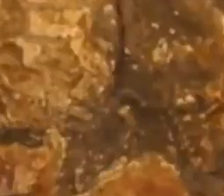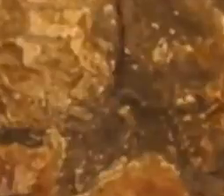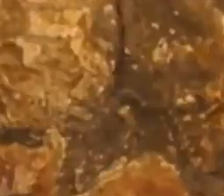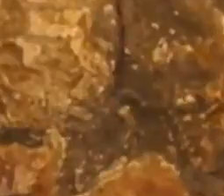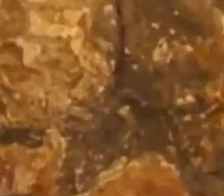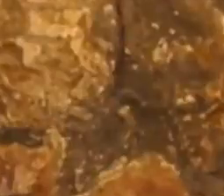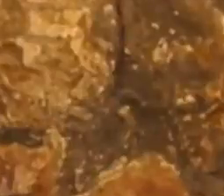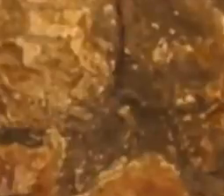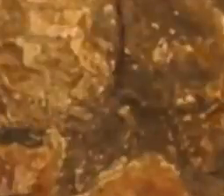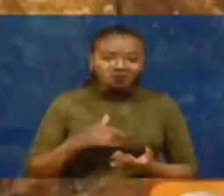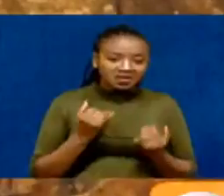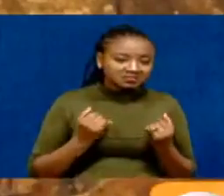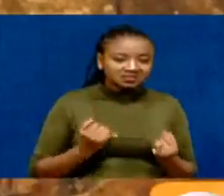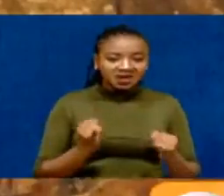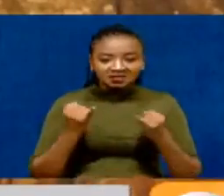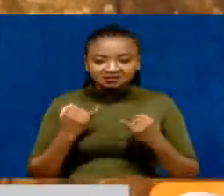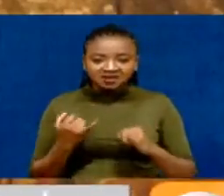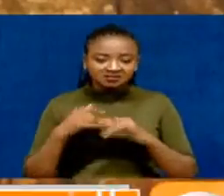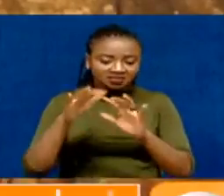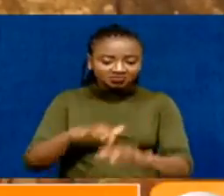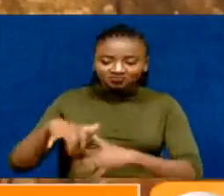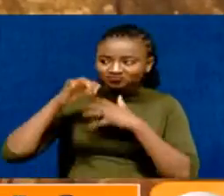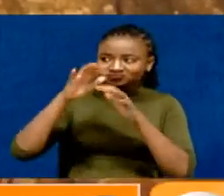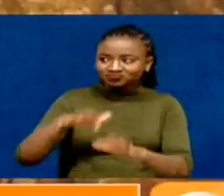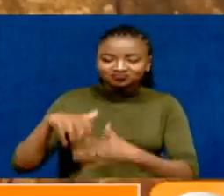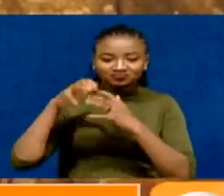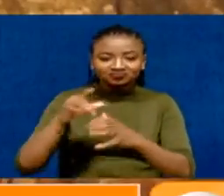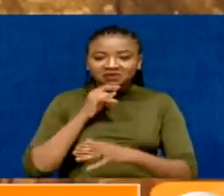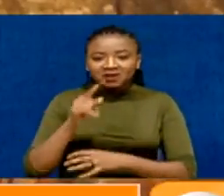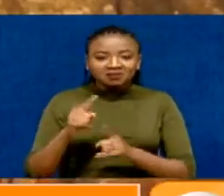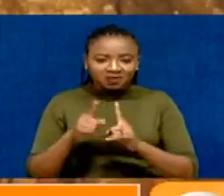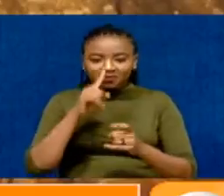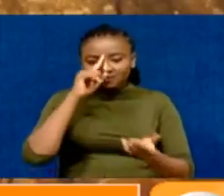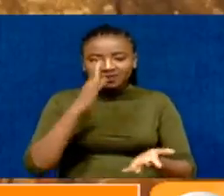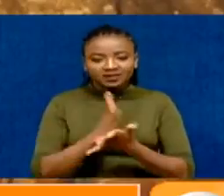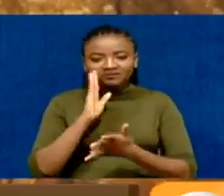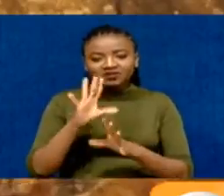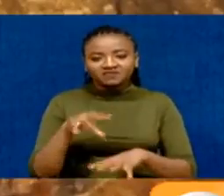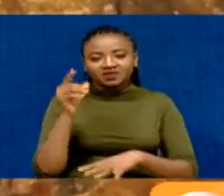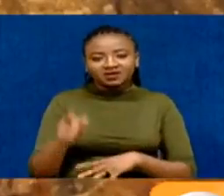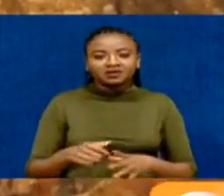Tunajaribu hapa hivi chini kutafuta mwenzetu, lakini tuna imani tutampata.